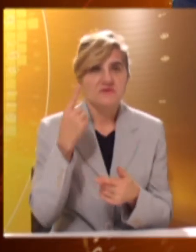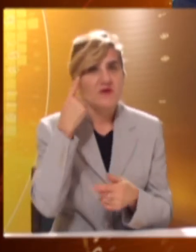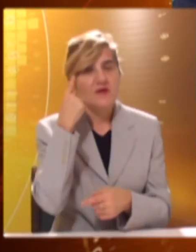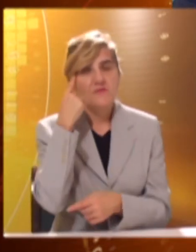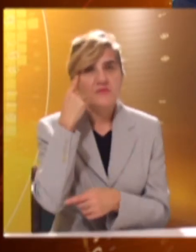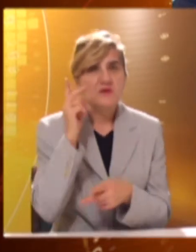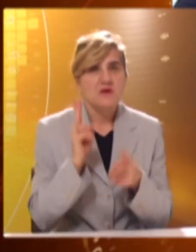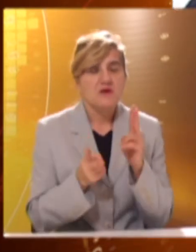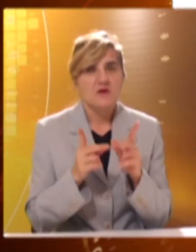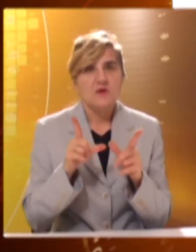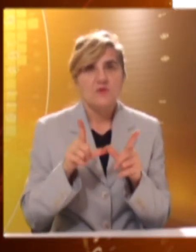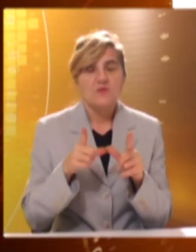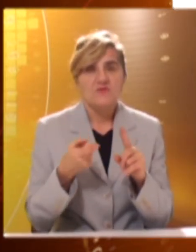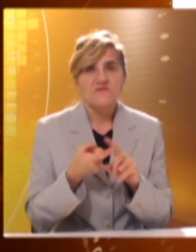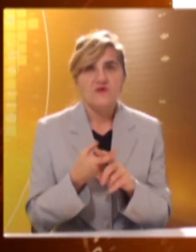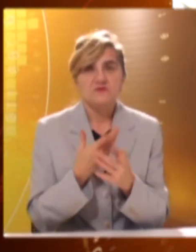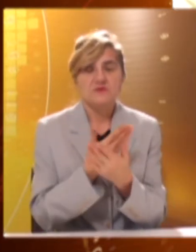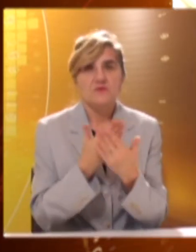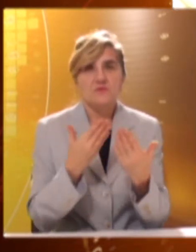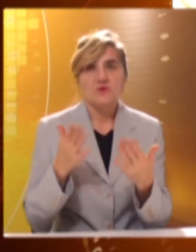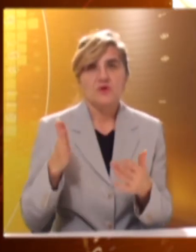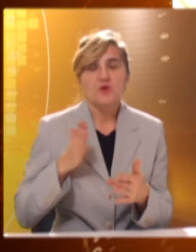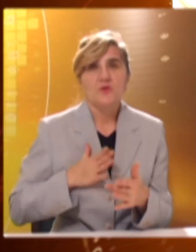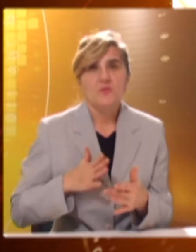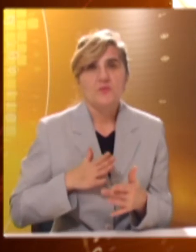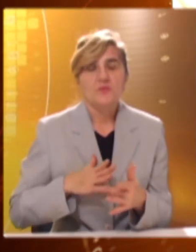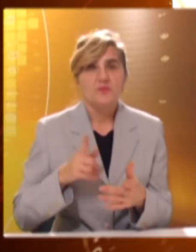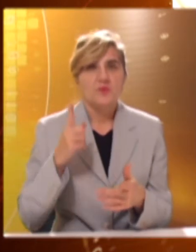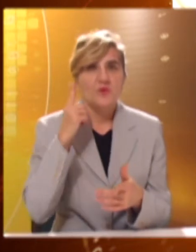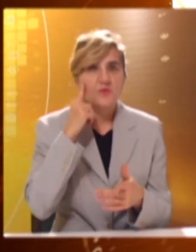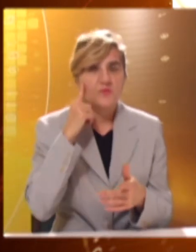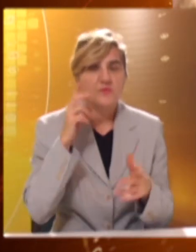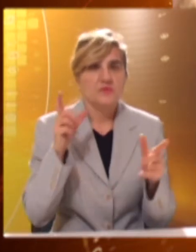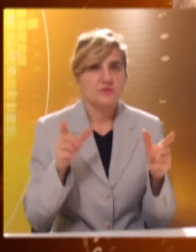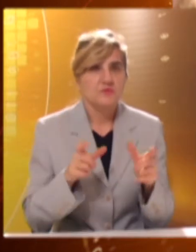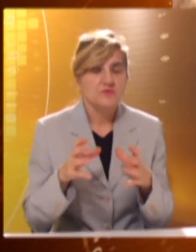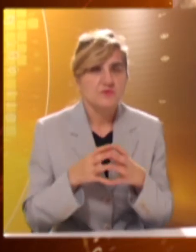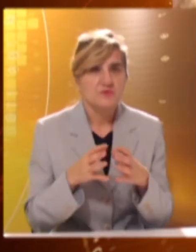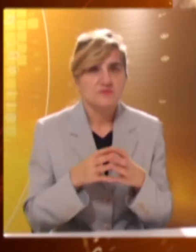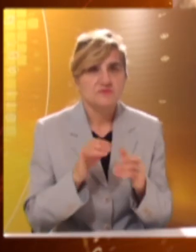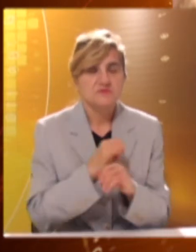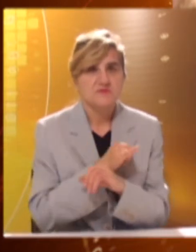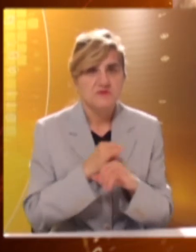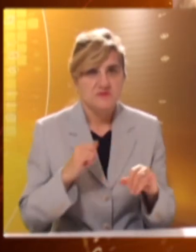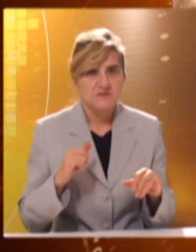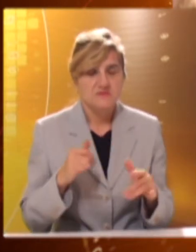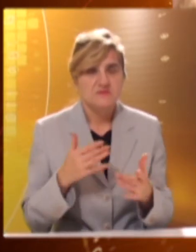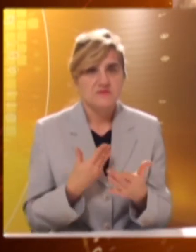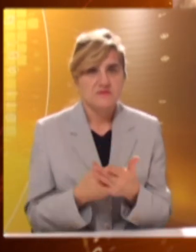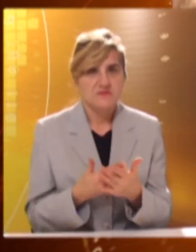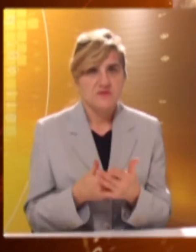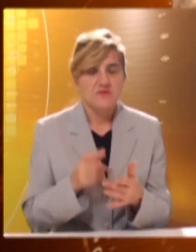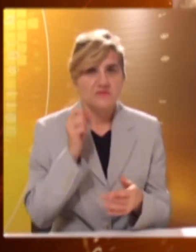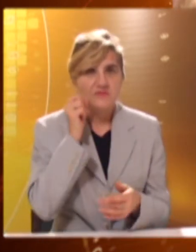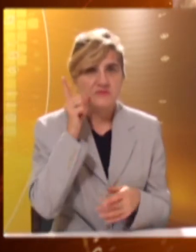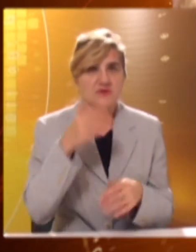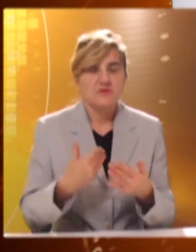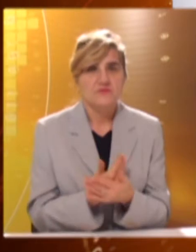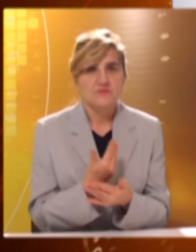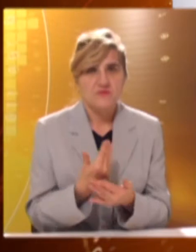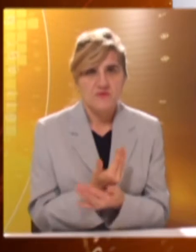na razmišljanje o kulturi i umetnosti. Kulturu vide kao važan i neizostavni deo svakog društva, te svaka civilna organizacija želi da aplicira sa svojim